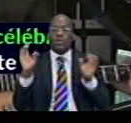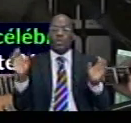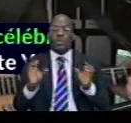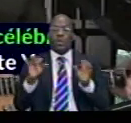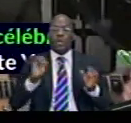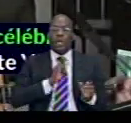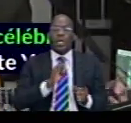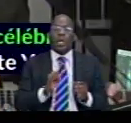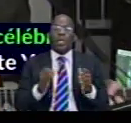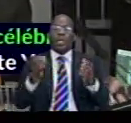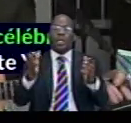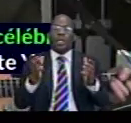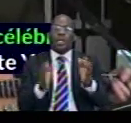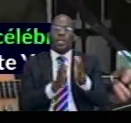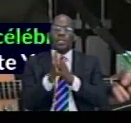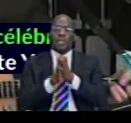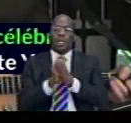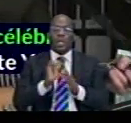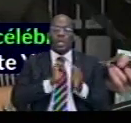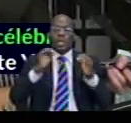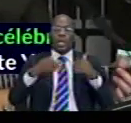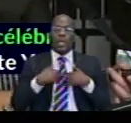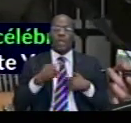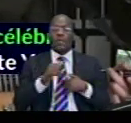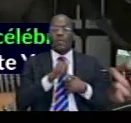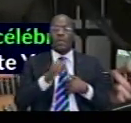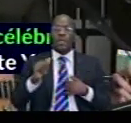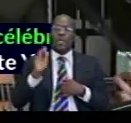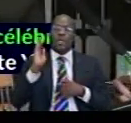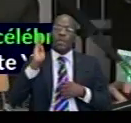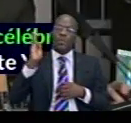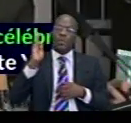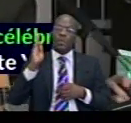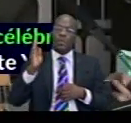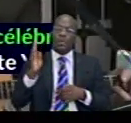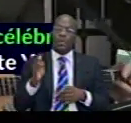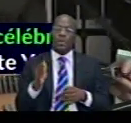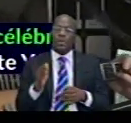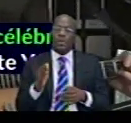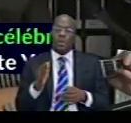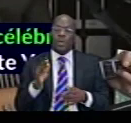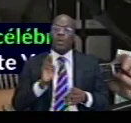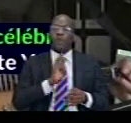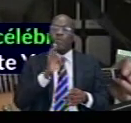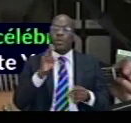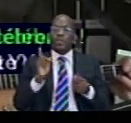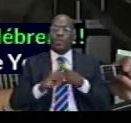aucune neige un million de voix pour te célébrer,